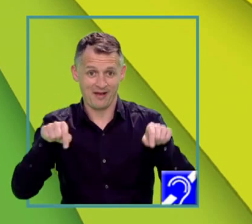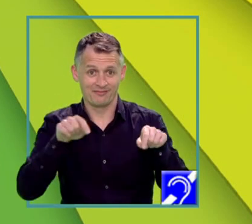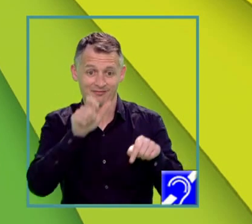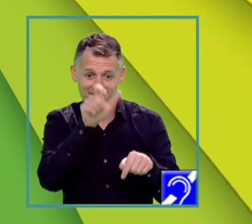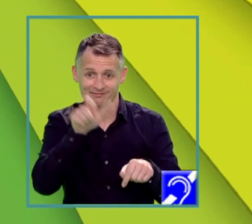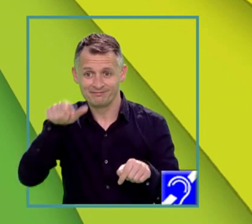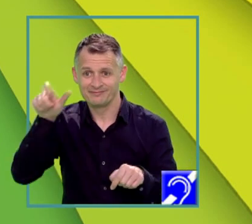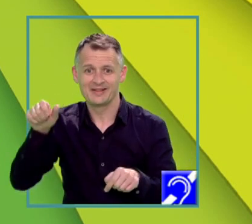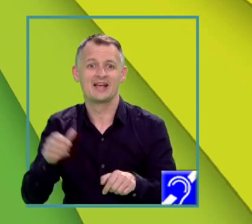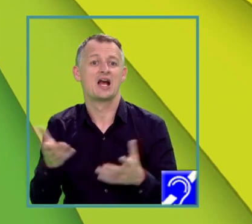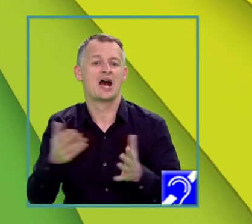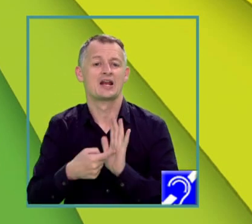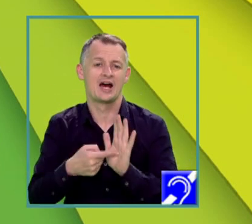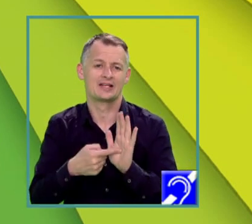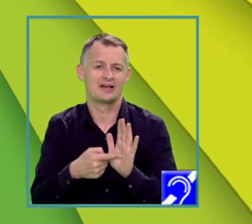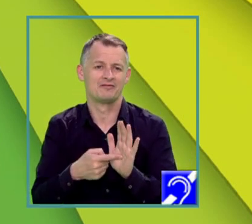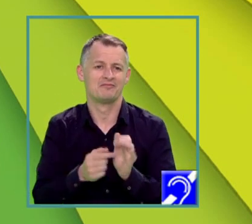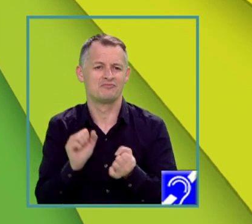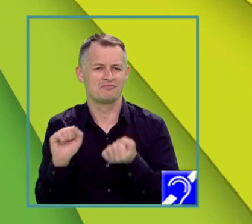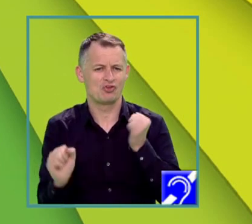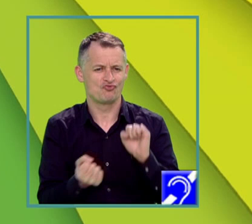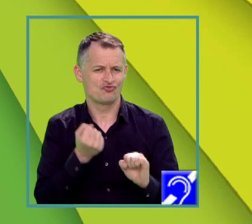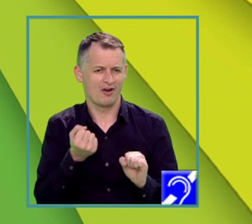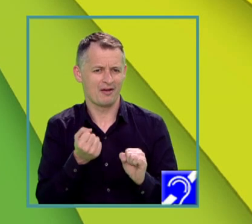prezintă mișcarea migratorie definitivă